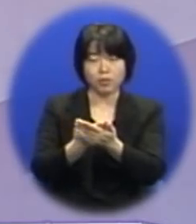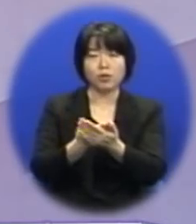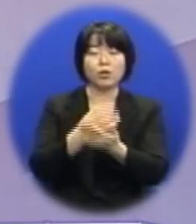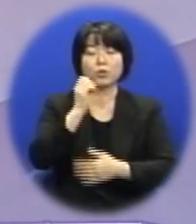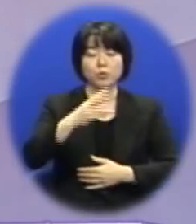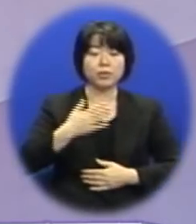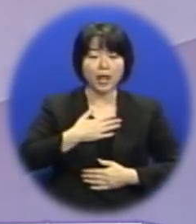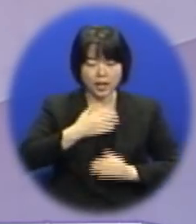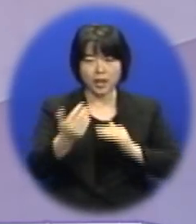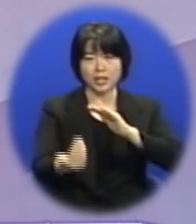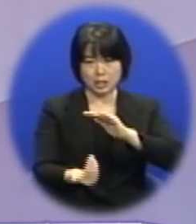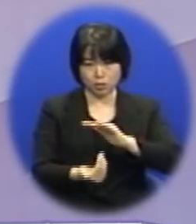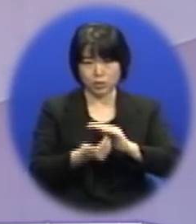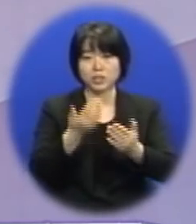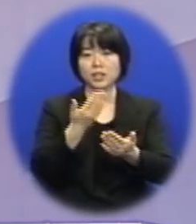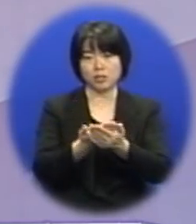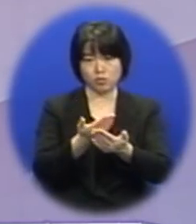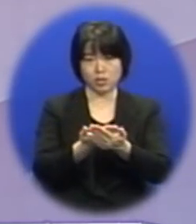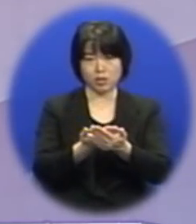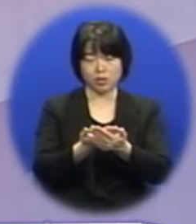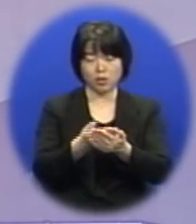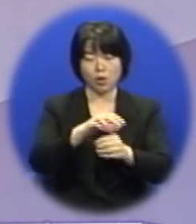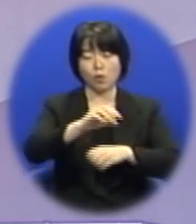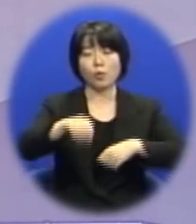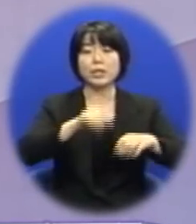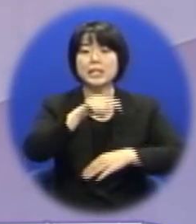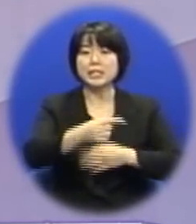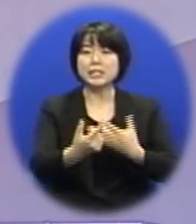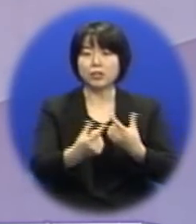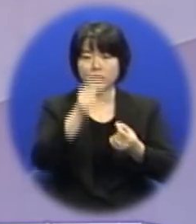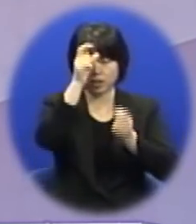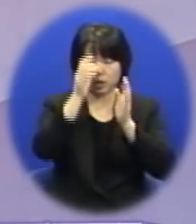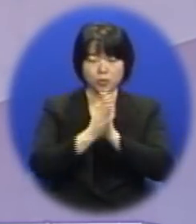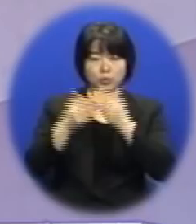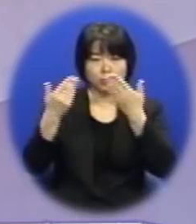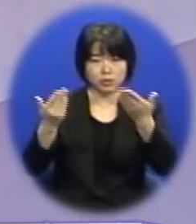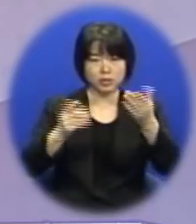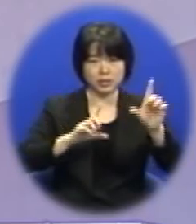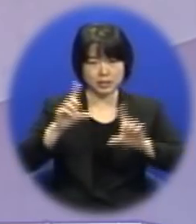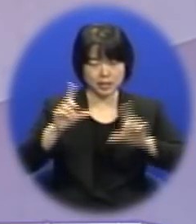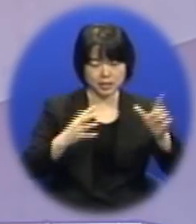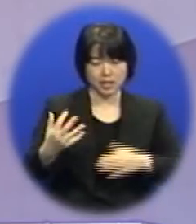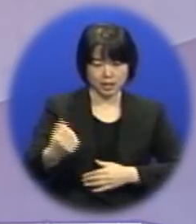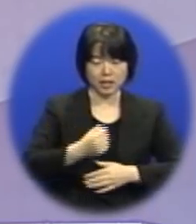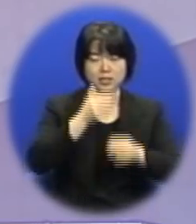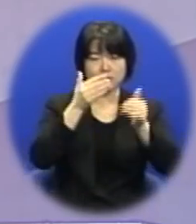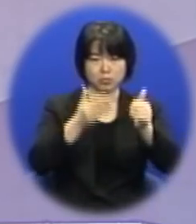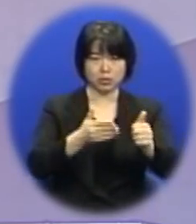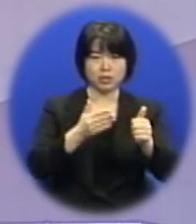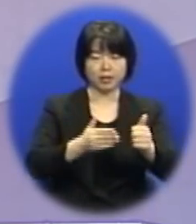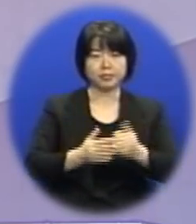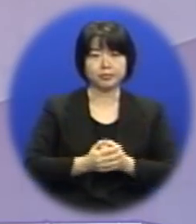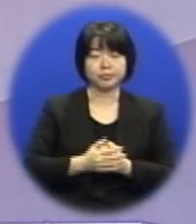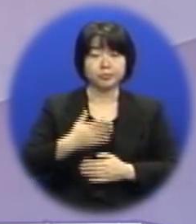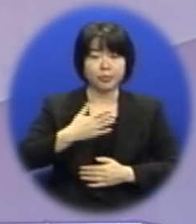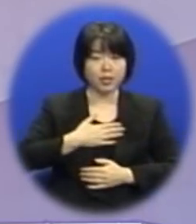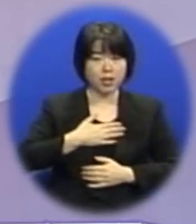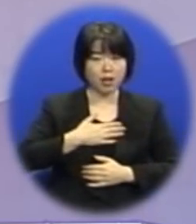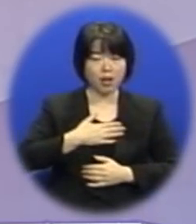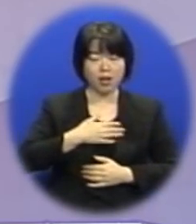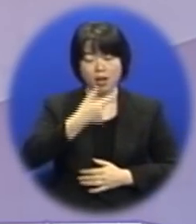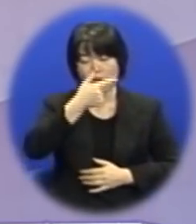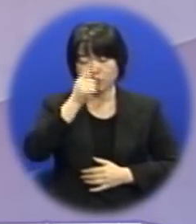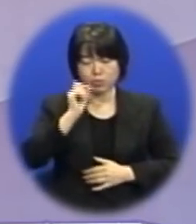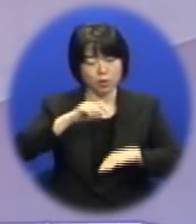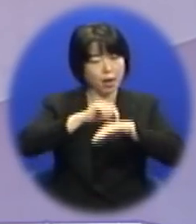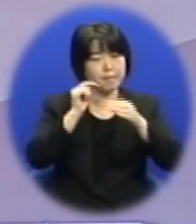말씀이 내게 이루어지게 해주세요. 오히려 그렇게 기도하는 자세를 여러분이 가지시기 바랍니다. 제가 열등감에